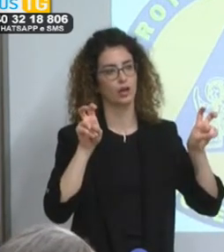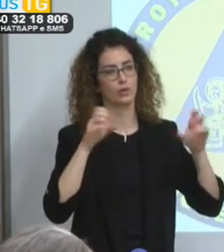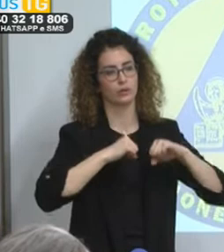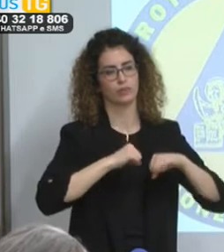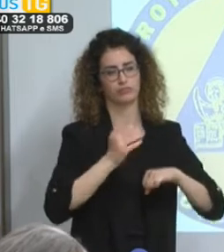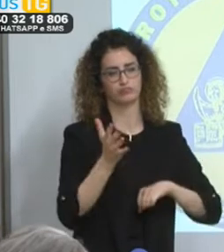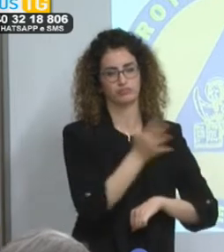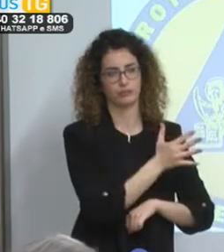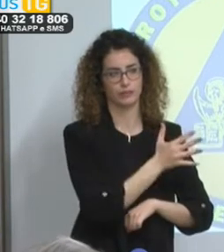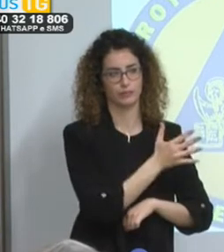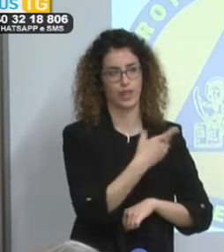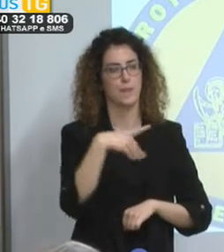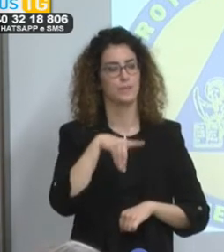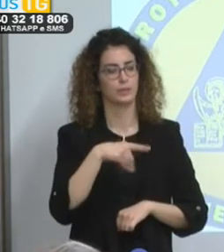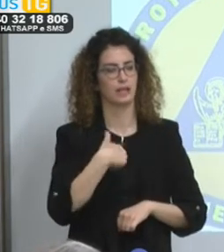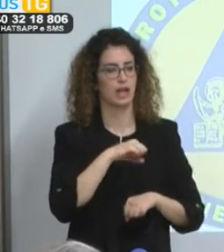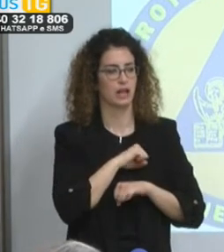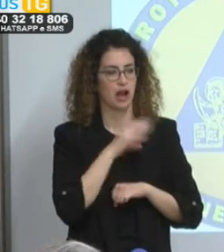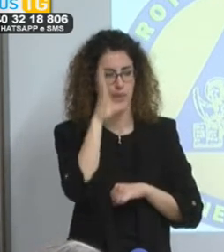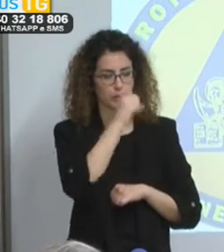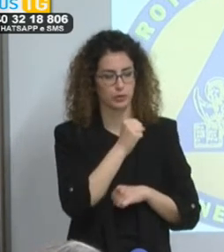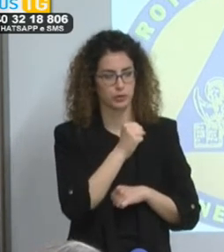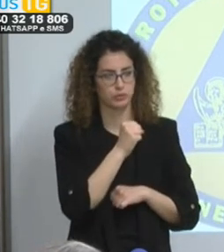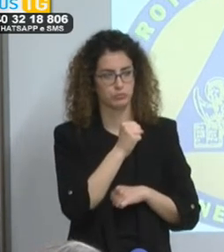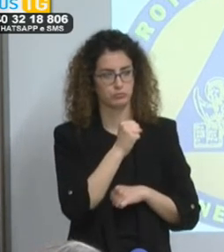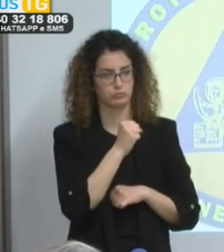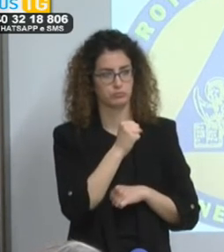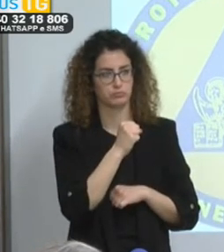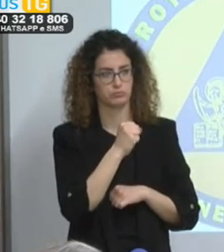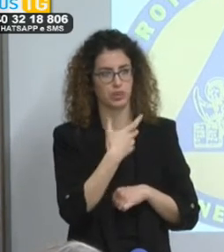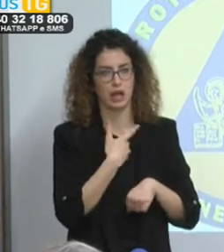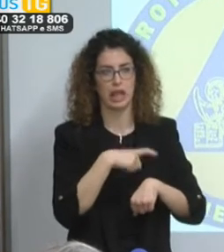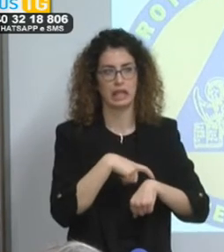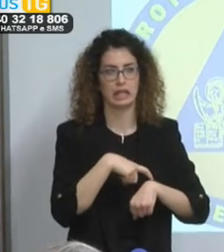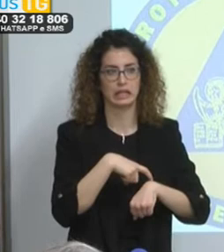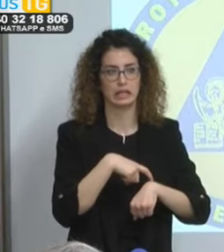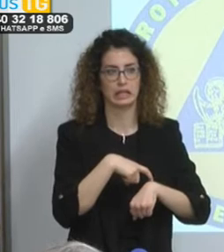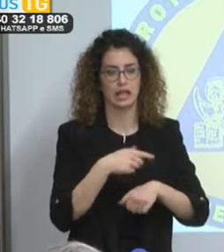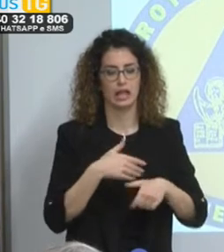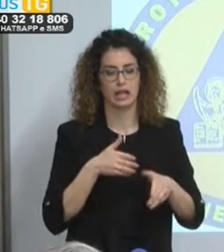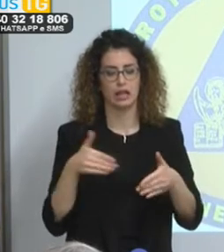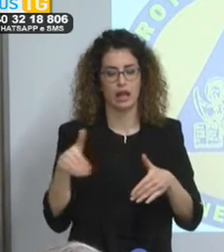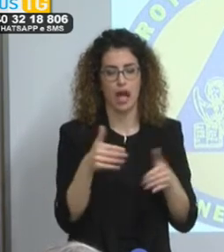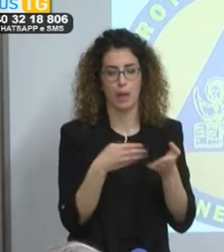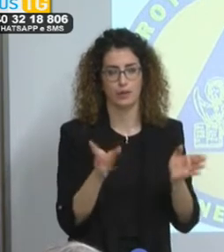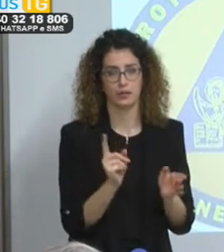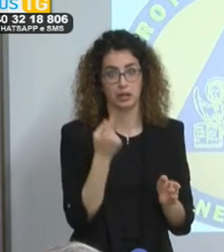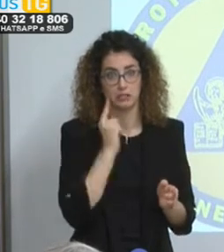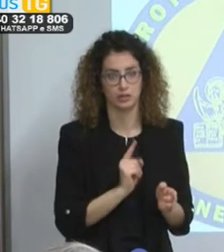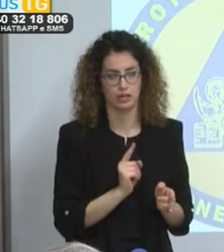extrasanitari. Sulla Pedemontana mi sembra di aver capito che non ci è dato sapere quale sarà il prossimo tratto ad aprire.